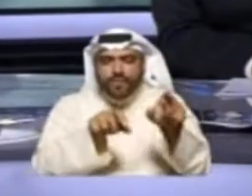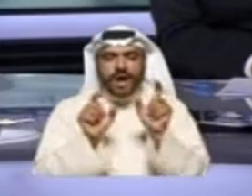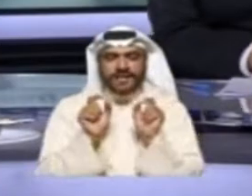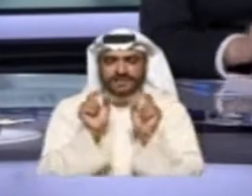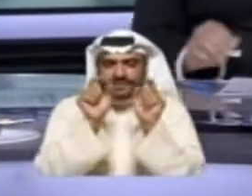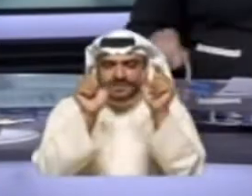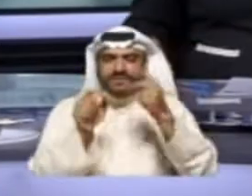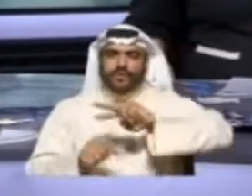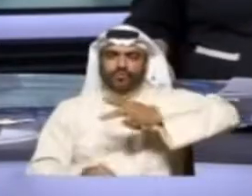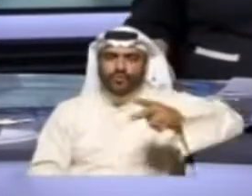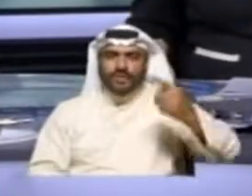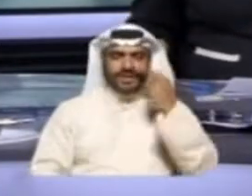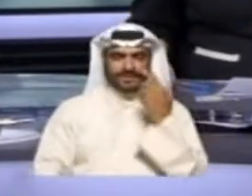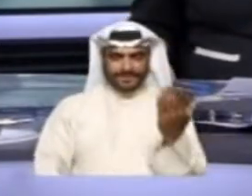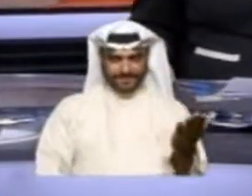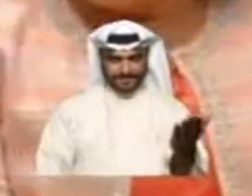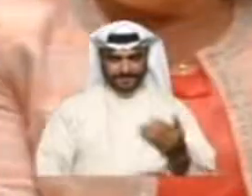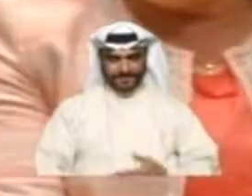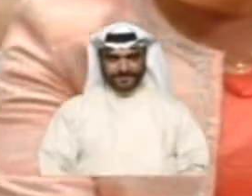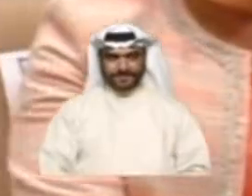على الشريط الساحلي في البلاد.